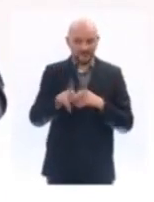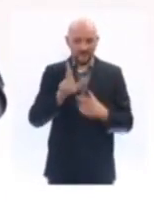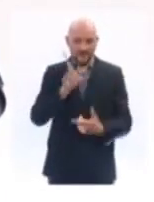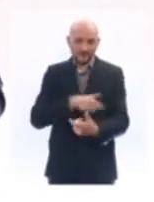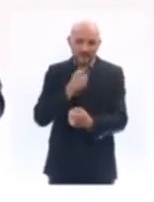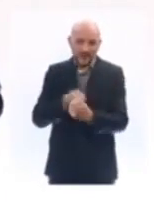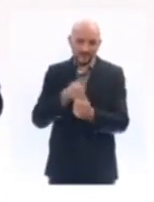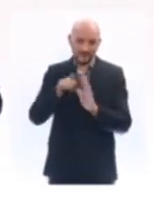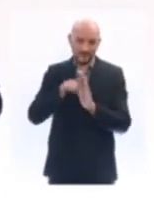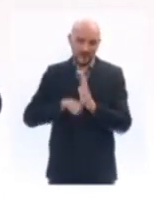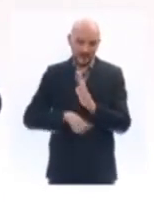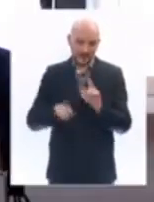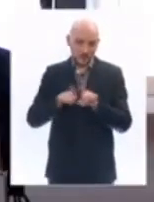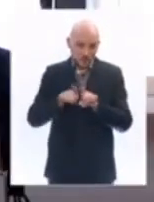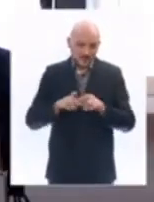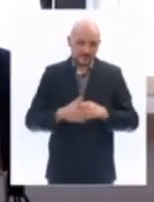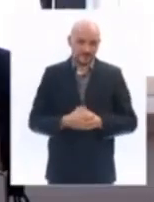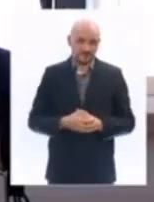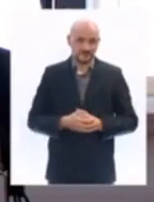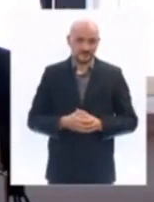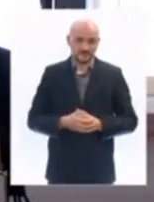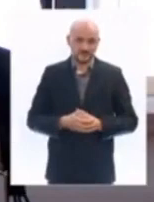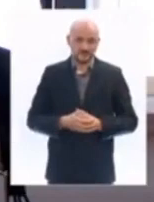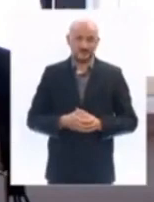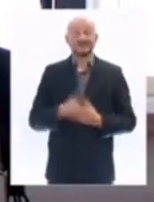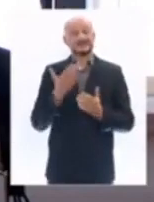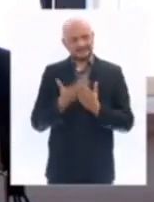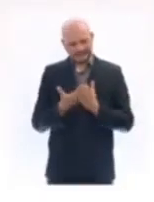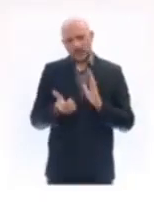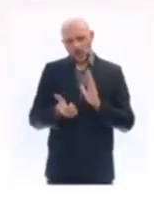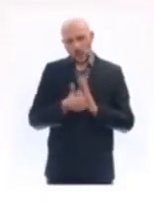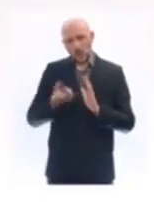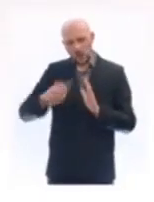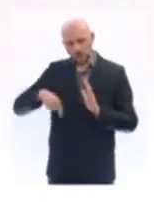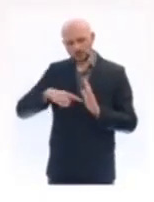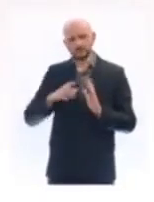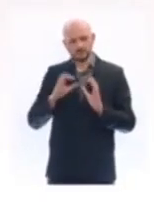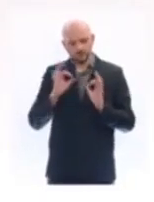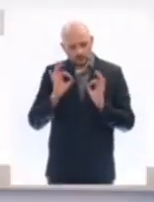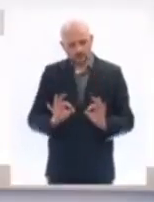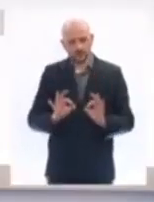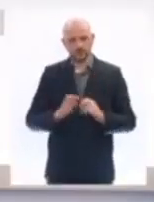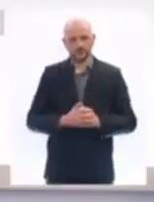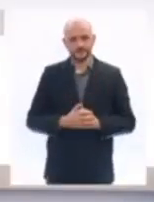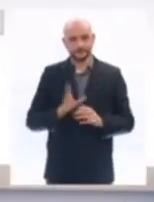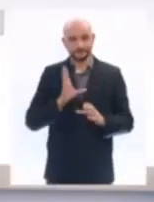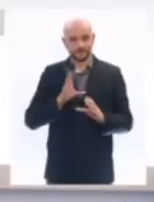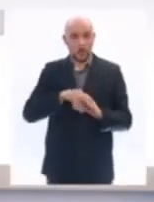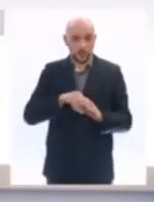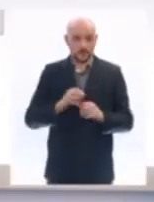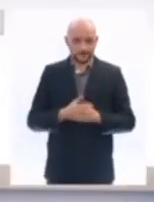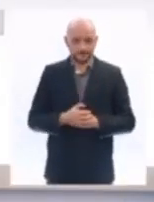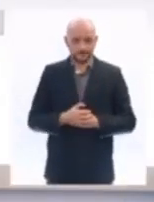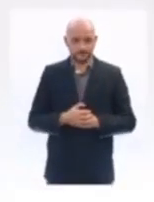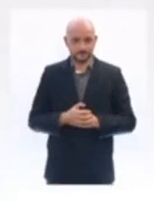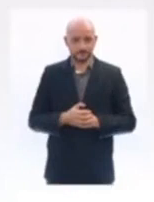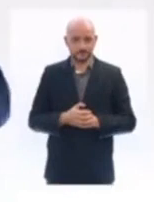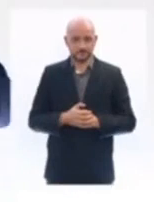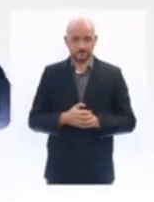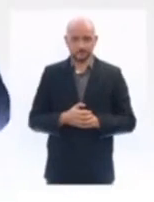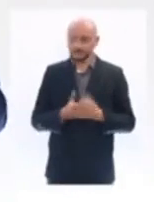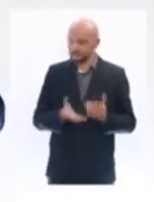réa armés, équipés, qui ne s'est pas réduit pendant l'été. Donc l'augmentation du nombre de lits sera réalisée à